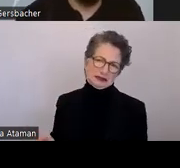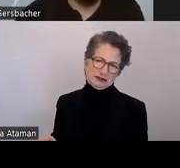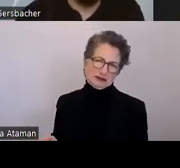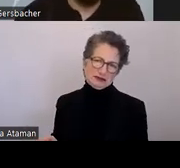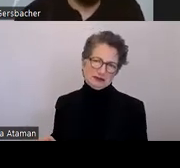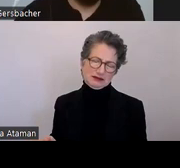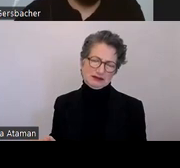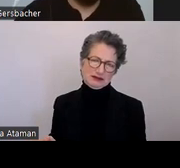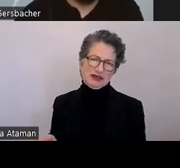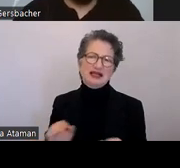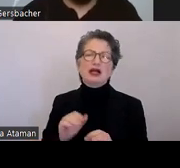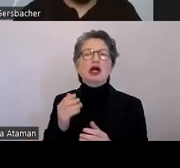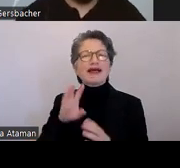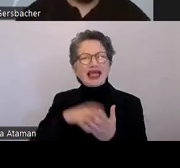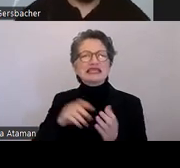kann.